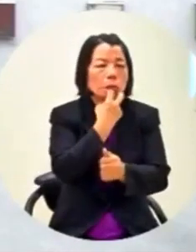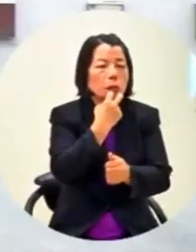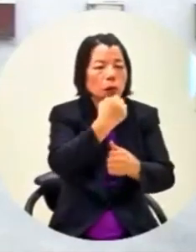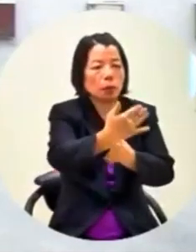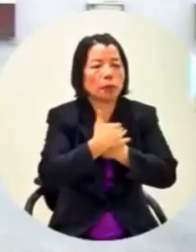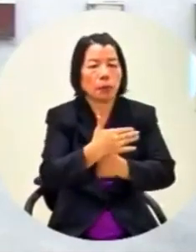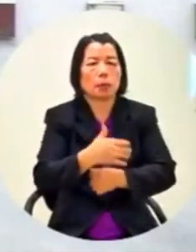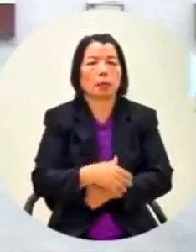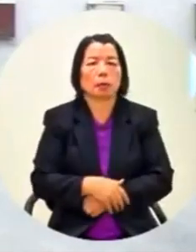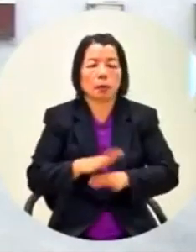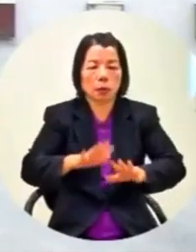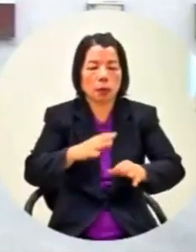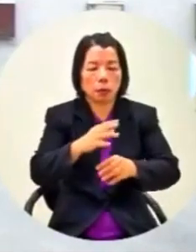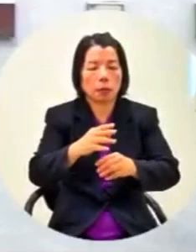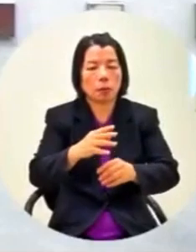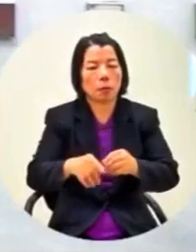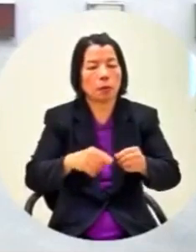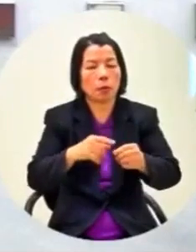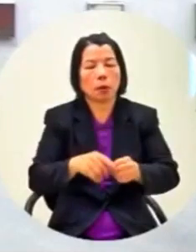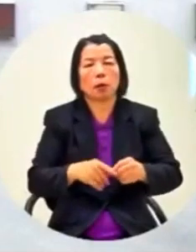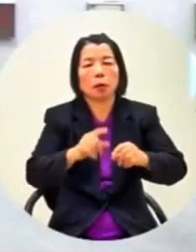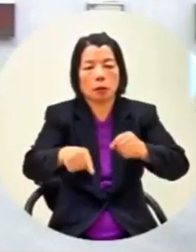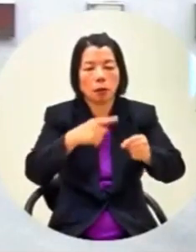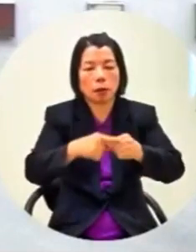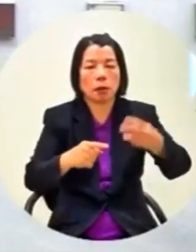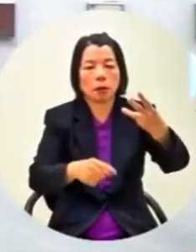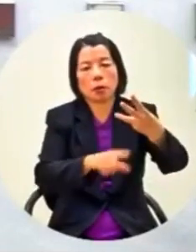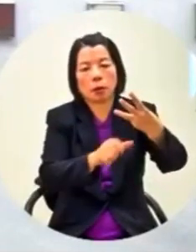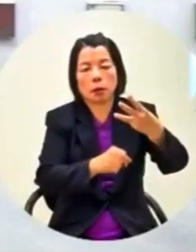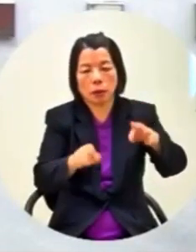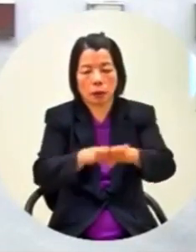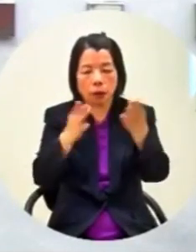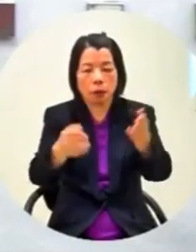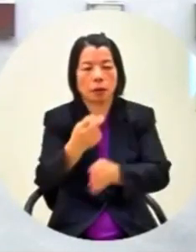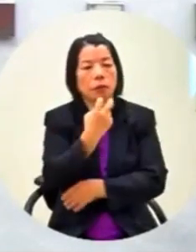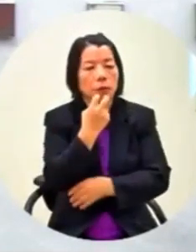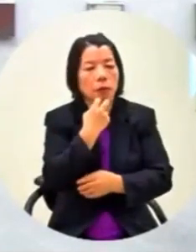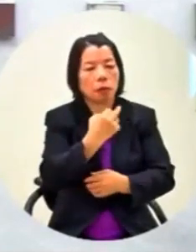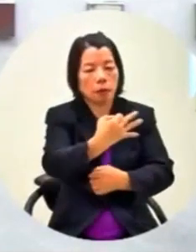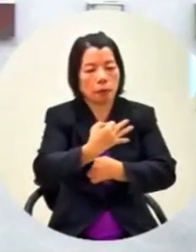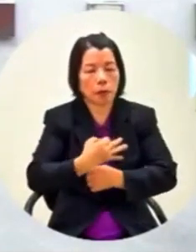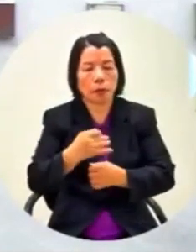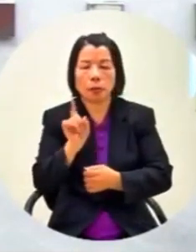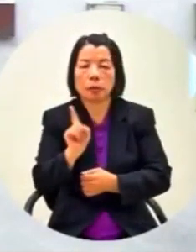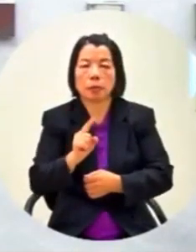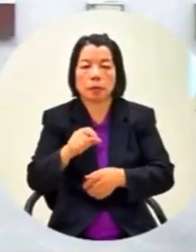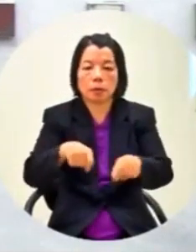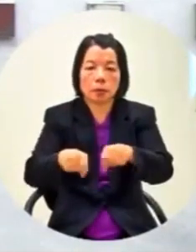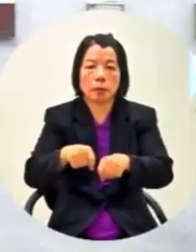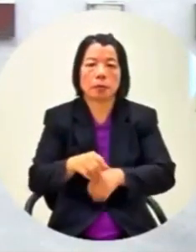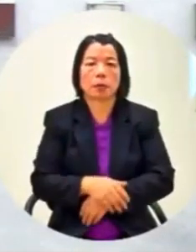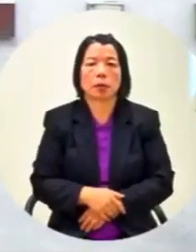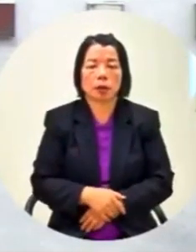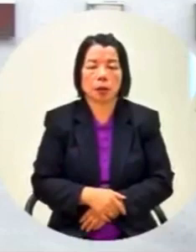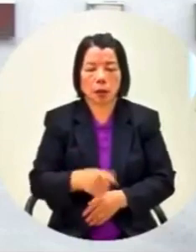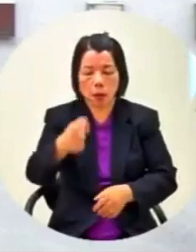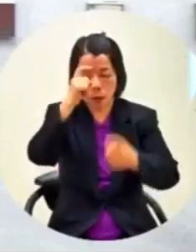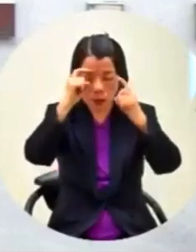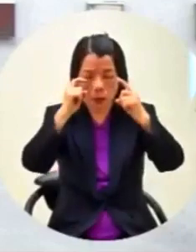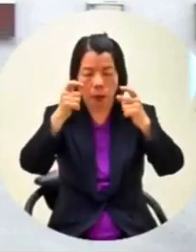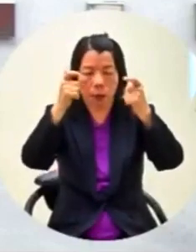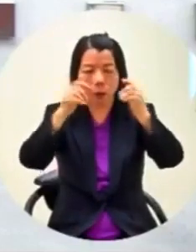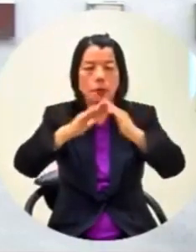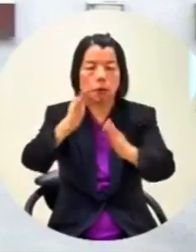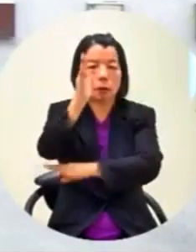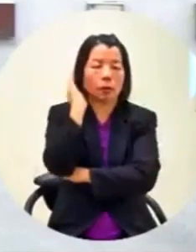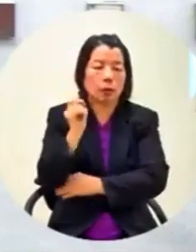年3月份开始，中央政府已经提出部分的纾困措施，有需要高雄市政府来协助办理的地方，市